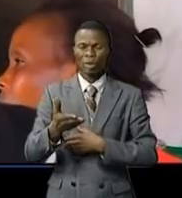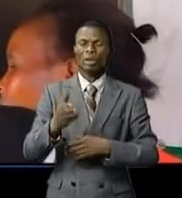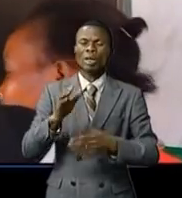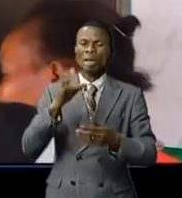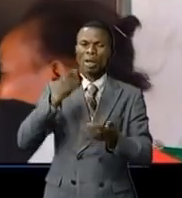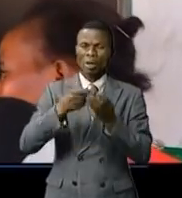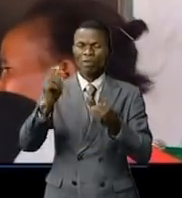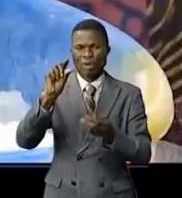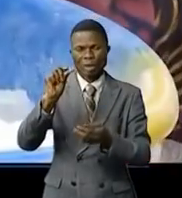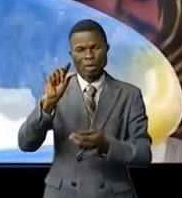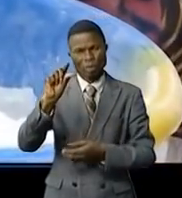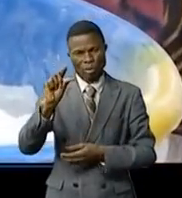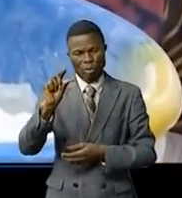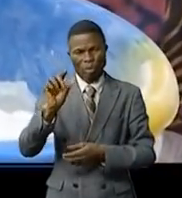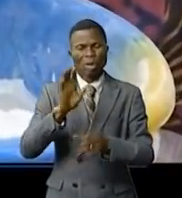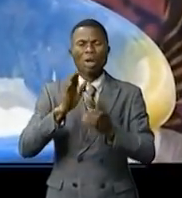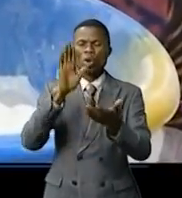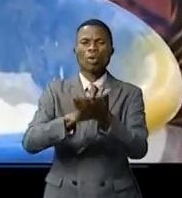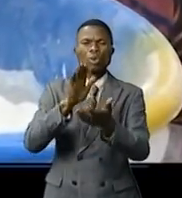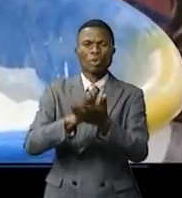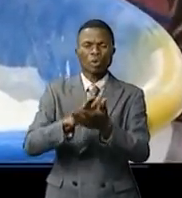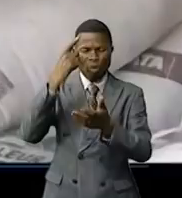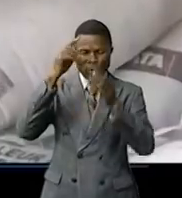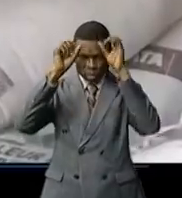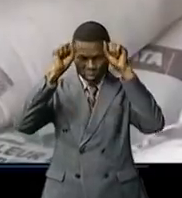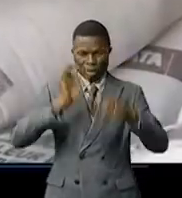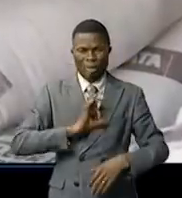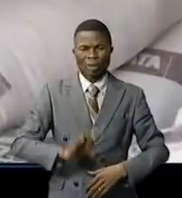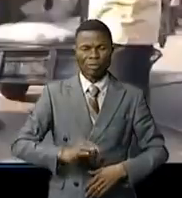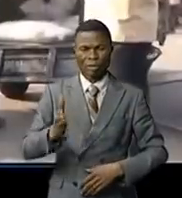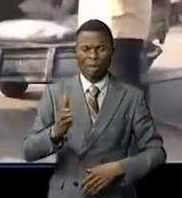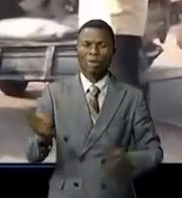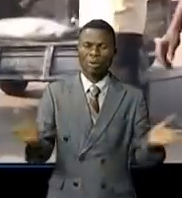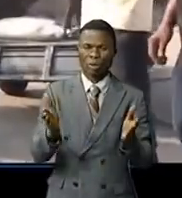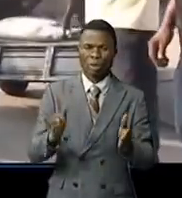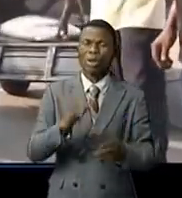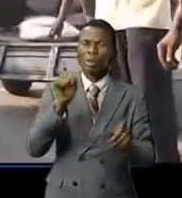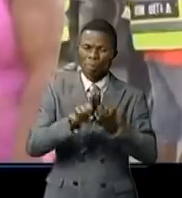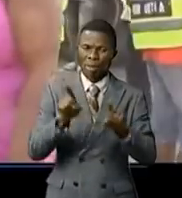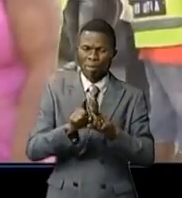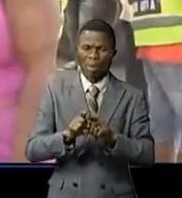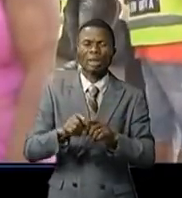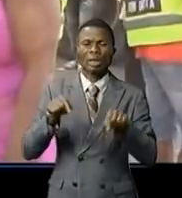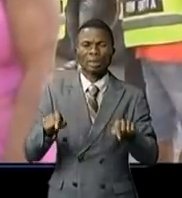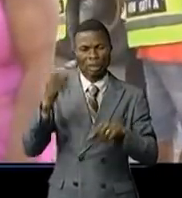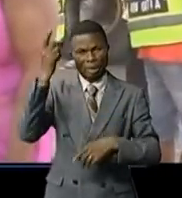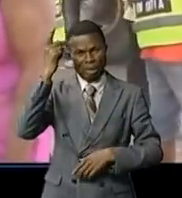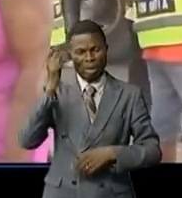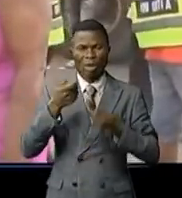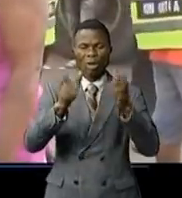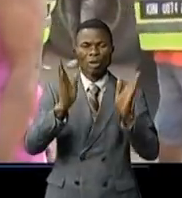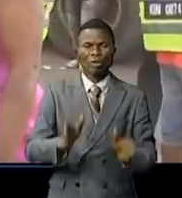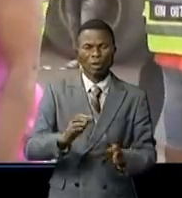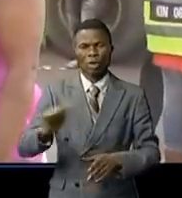concurrence. Partout, ce ne sont que des éloges, l'endroit du chef de l'État Félix Antoine Tshisekedi Tshilombo. Même réaction à Kinshasa où vendeuses et